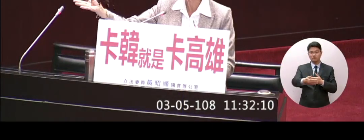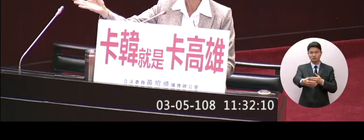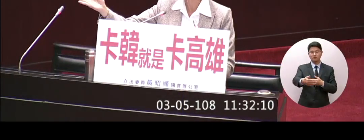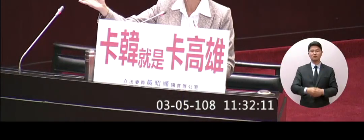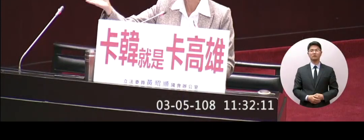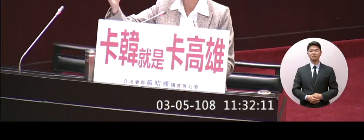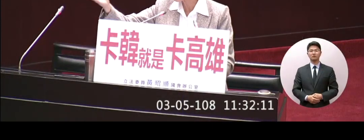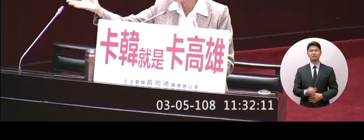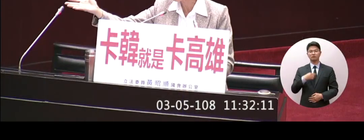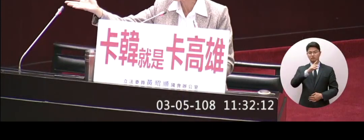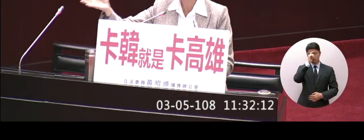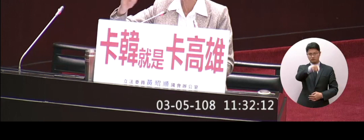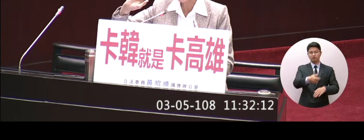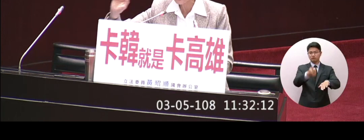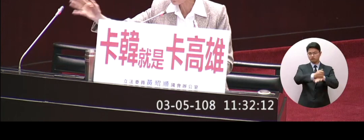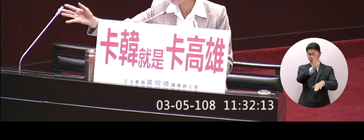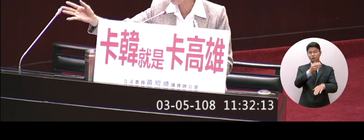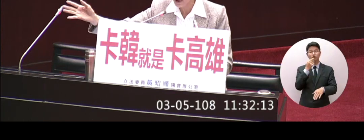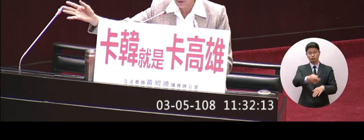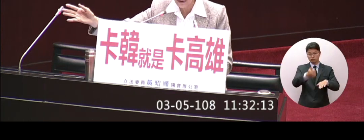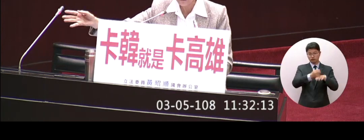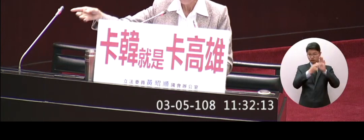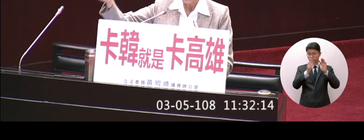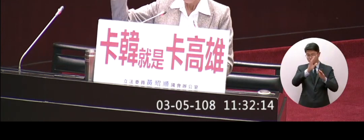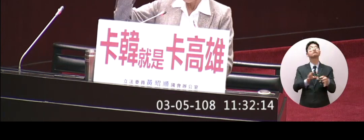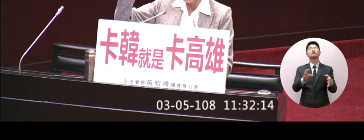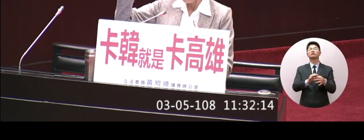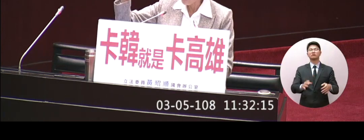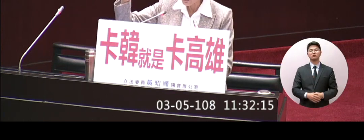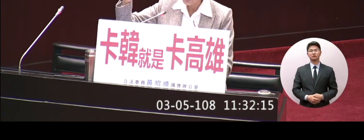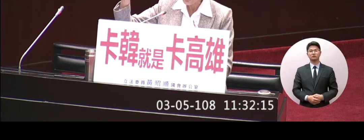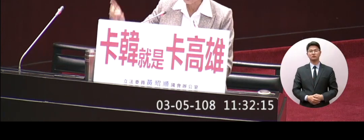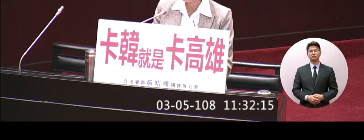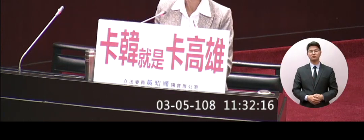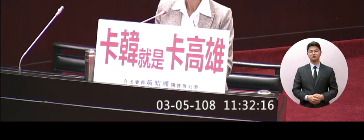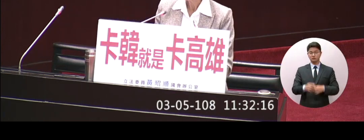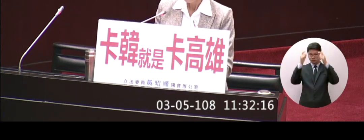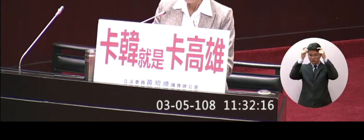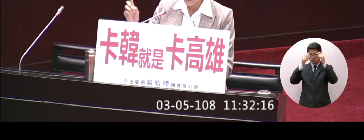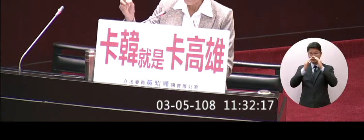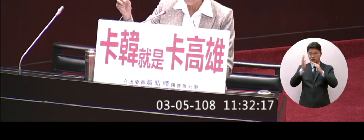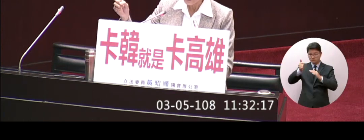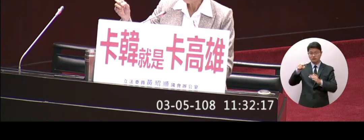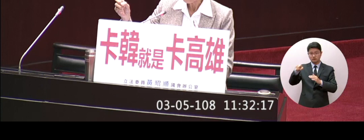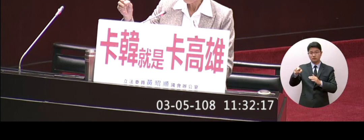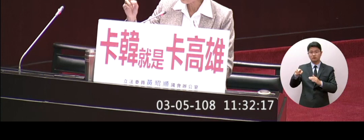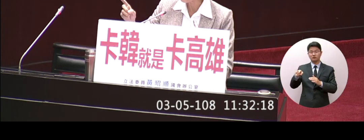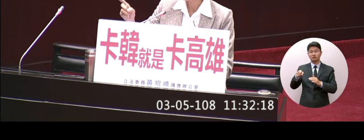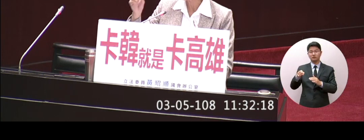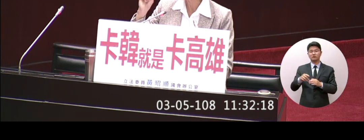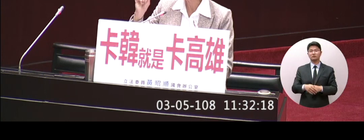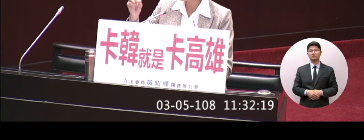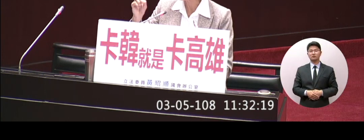我不希望你上来，你不上来也没关系，你不上来说明也没有关系。韩流的旋风到今天，